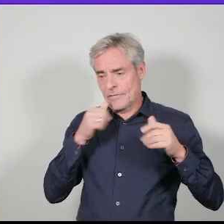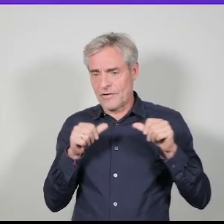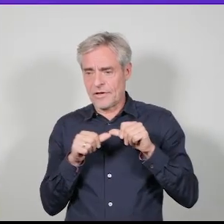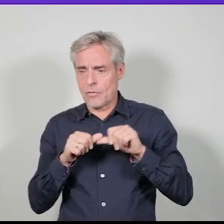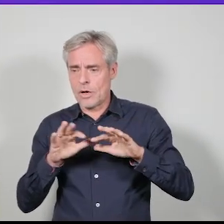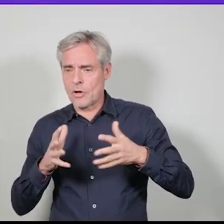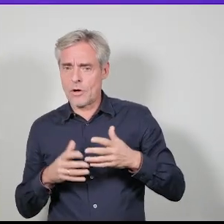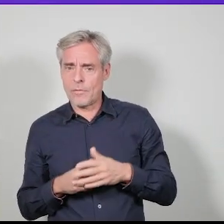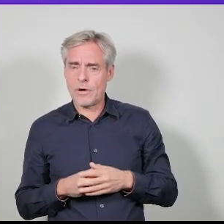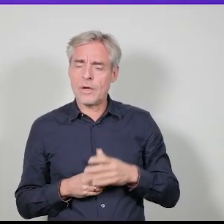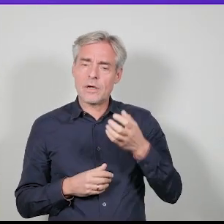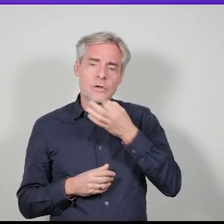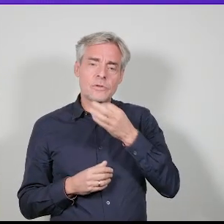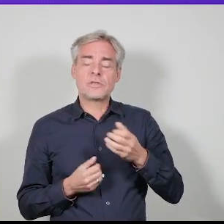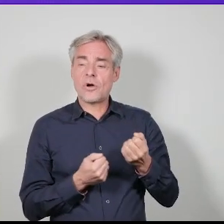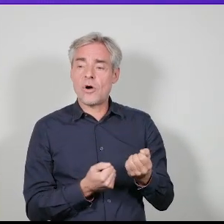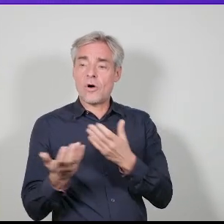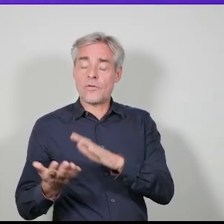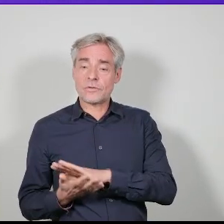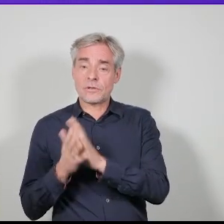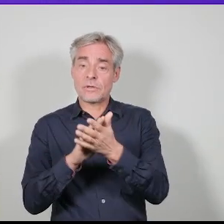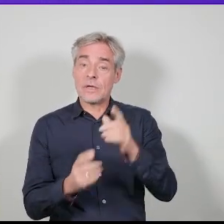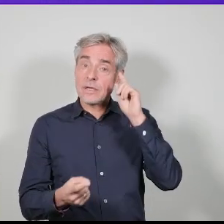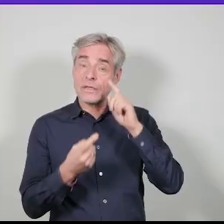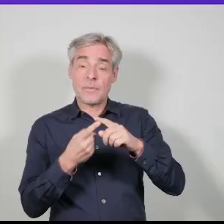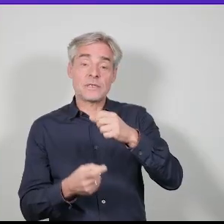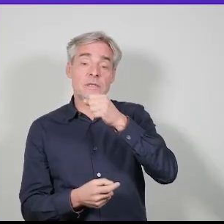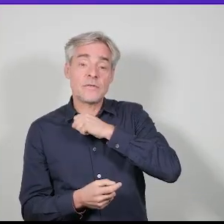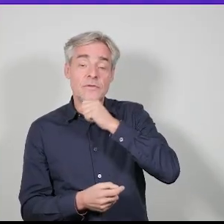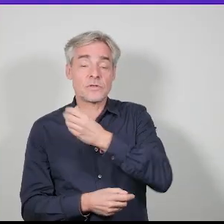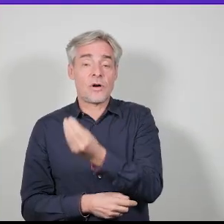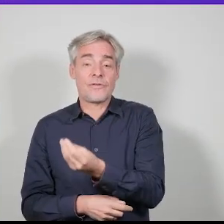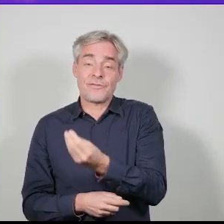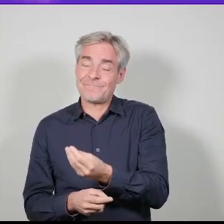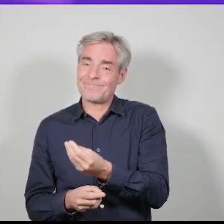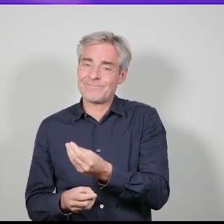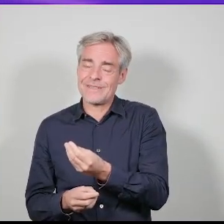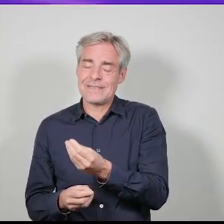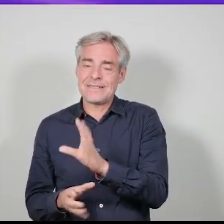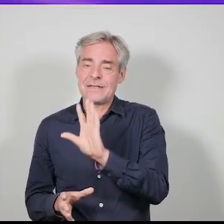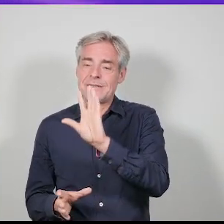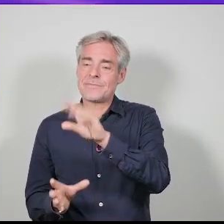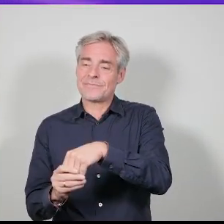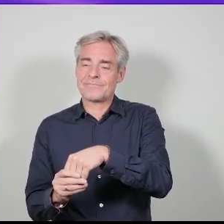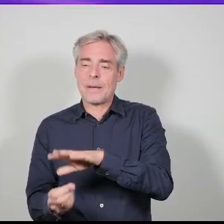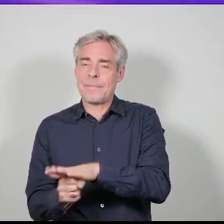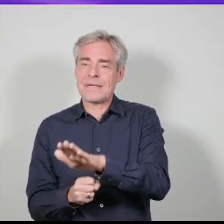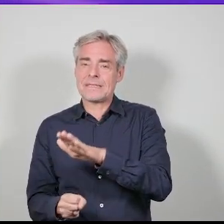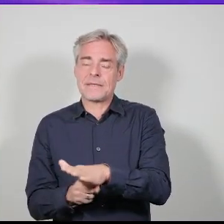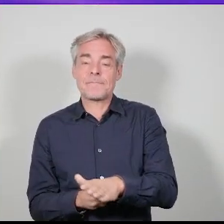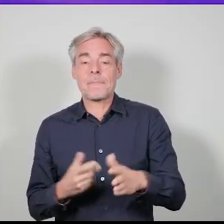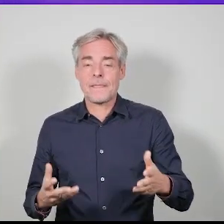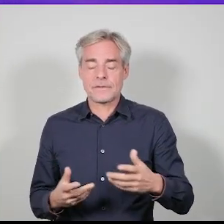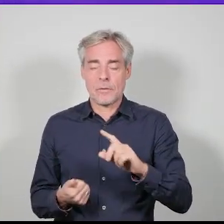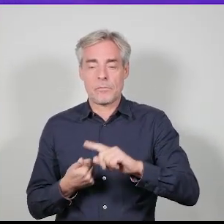Comment on parle de transformation de l'offre, la thématique du vieillissement de nos enfants n'est pas si prise en compte que cela. Donc